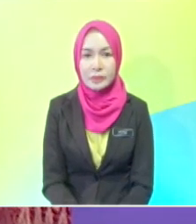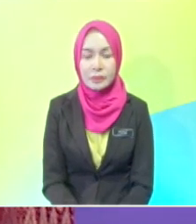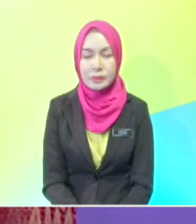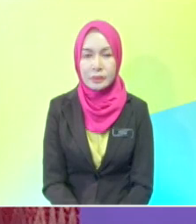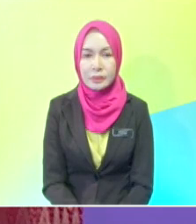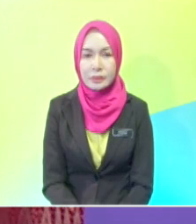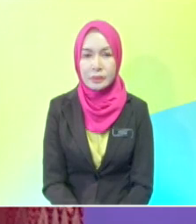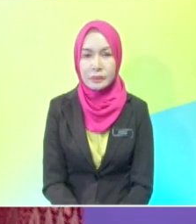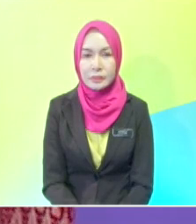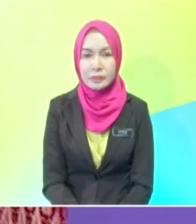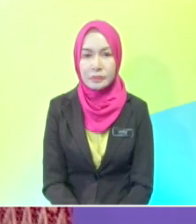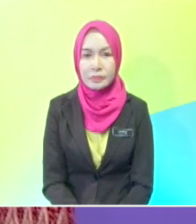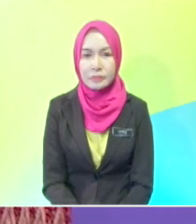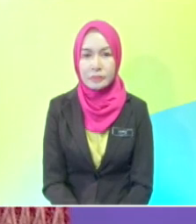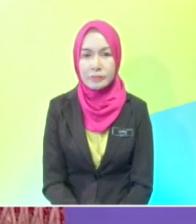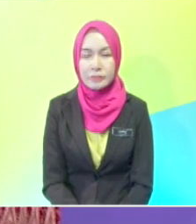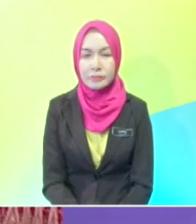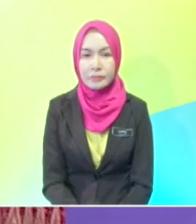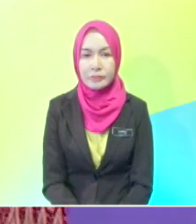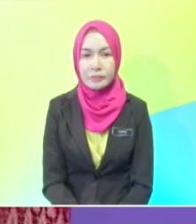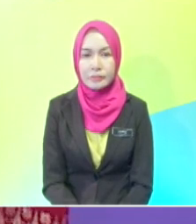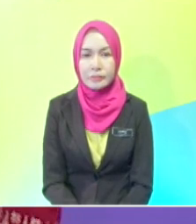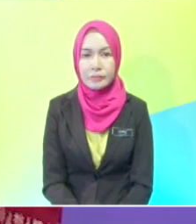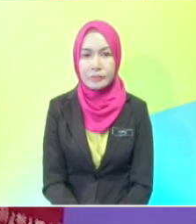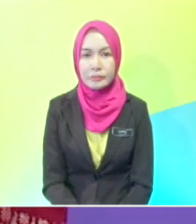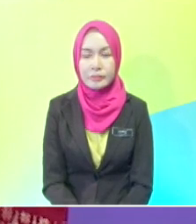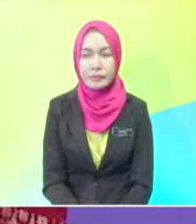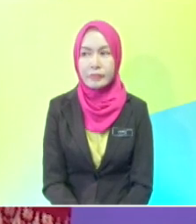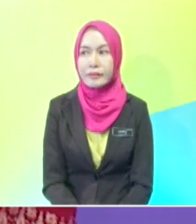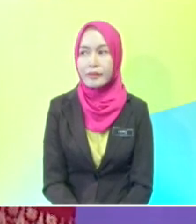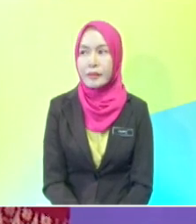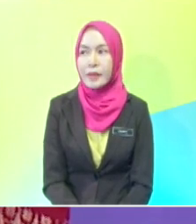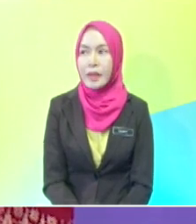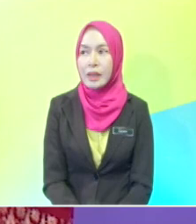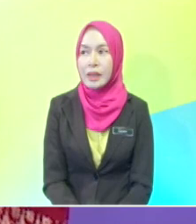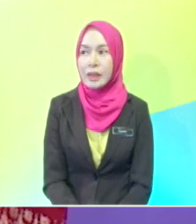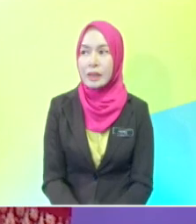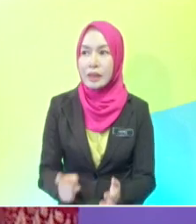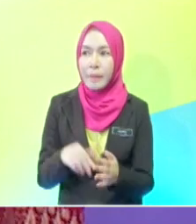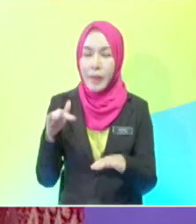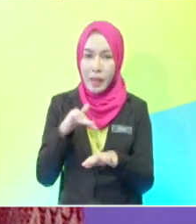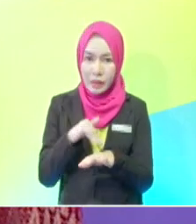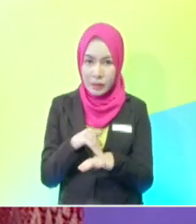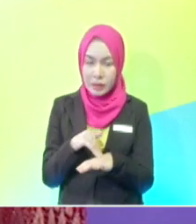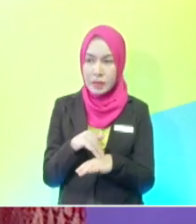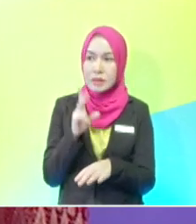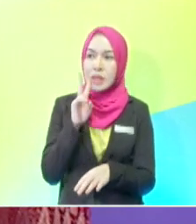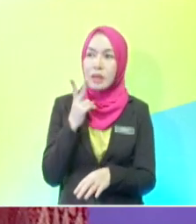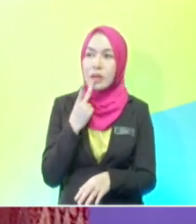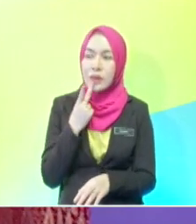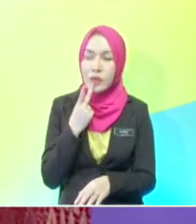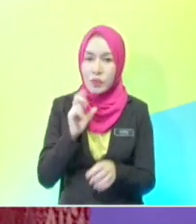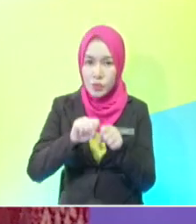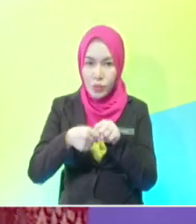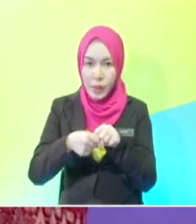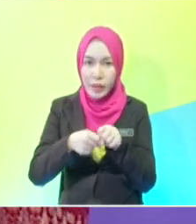yang baru tuh jadi jagung putih juga kita buat tadi tujuan dia adalah supaya tanaman ini